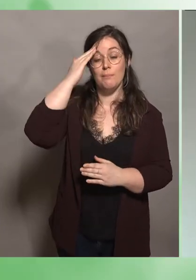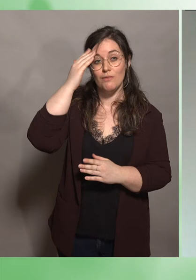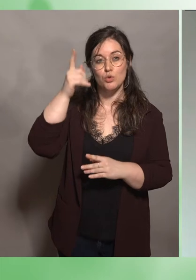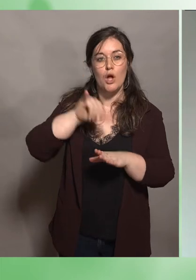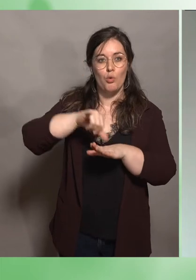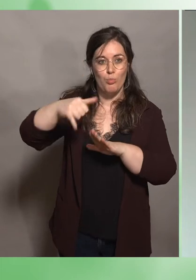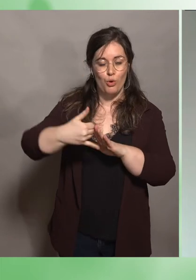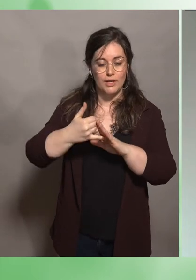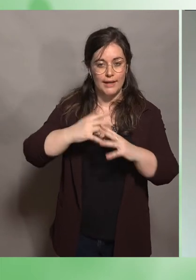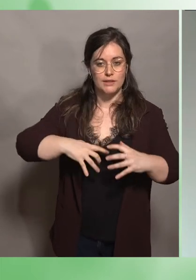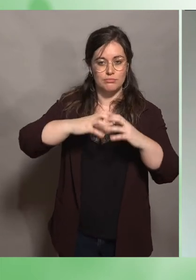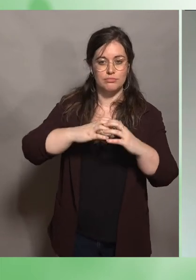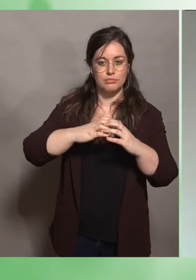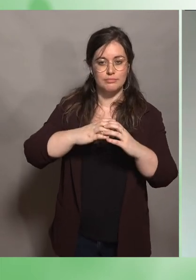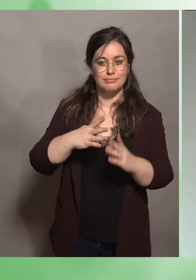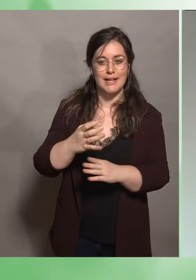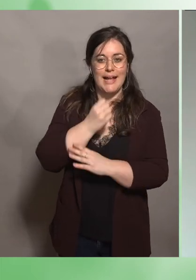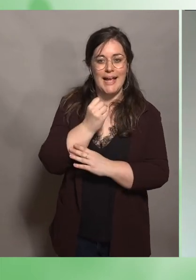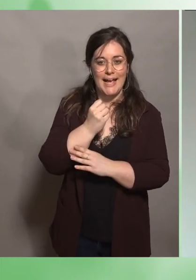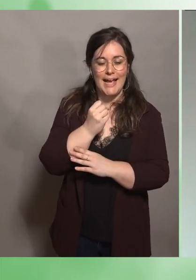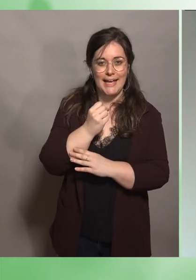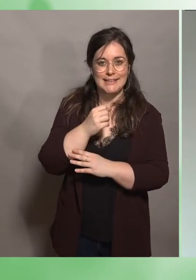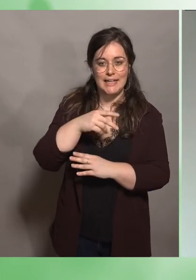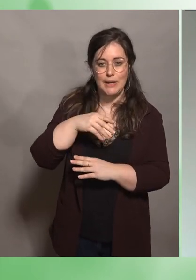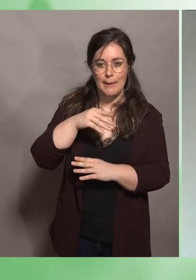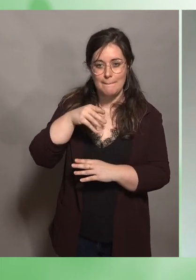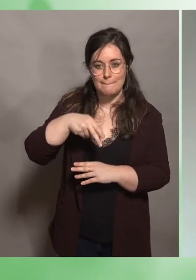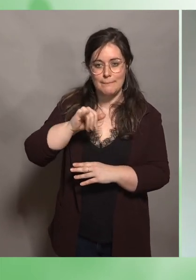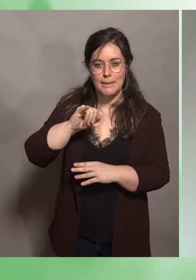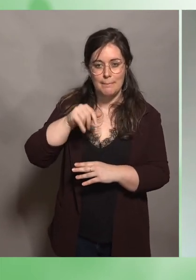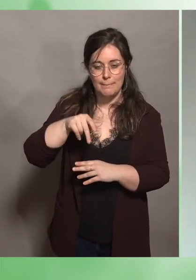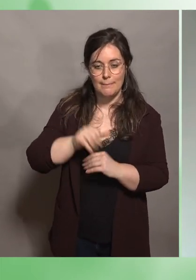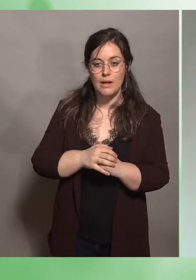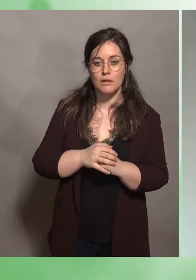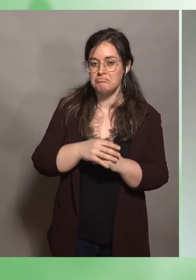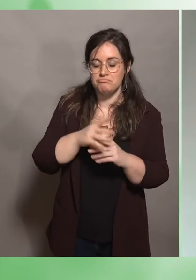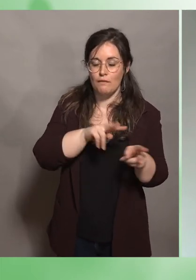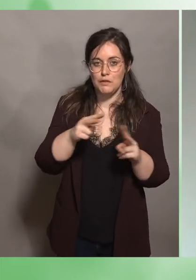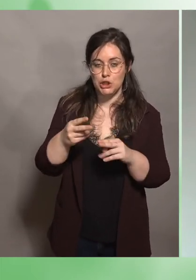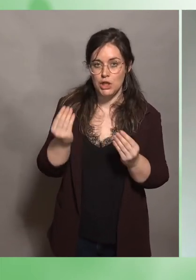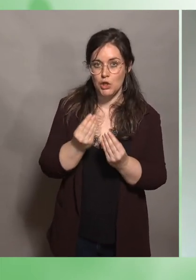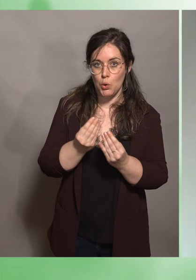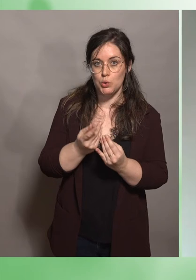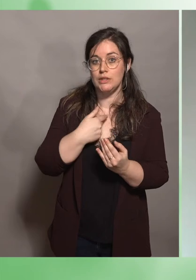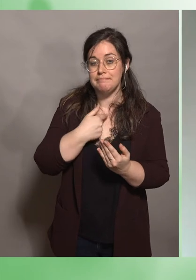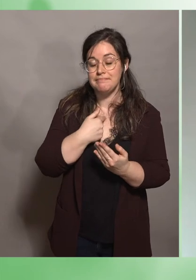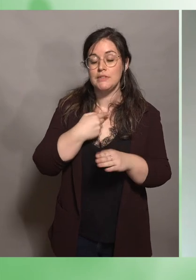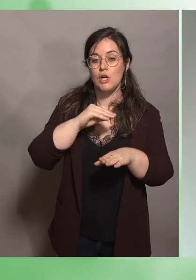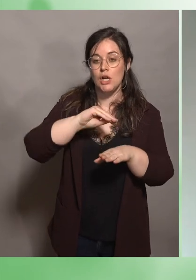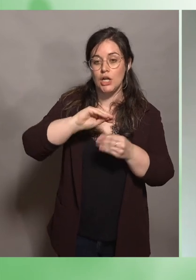Projekt gestartet, ähnlich BIPA. Aus unterschiedlichsten Gründen. Grundsätzlich bin ich einmal als Geschäftsführerin